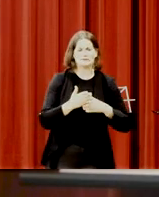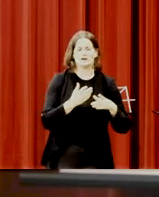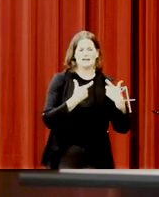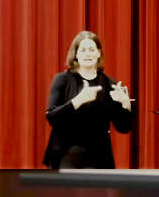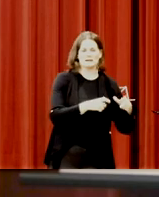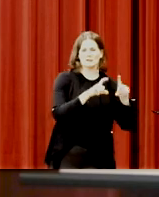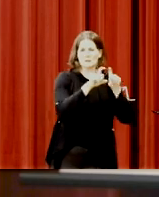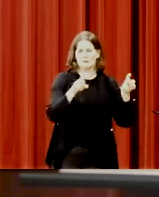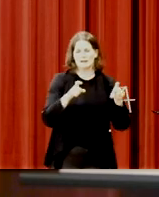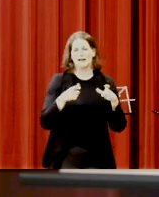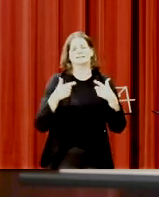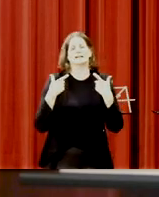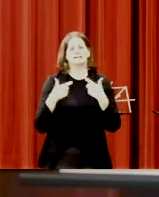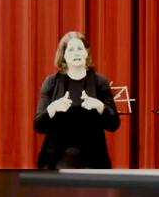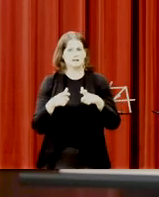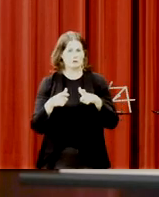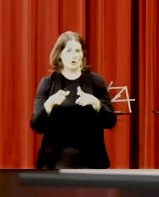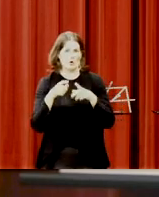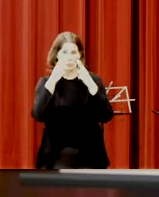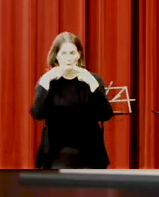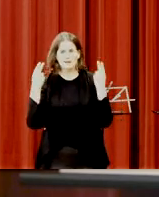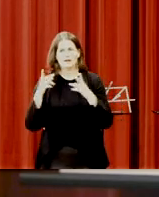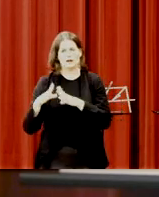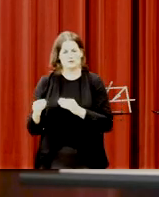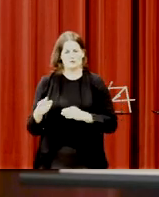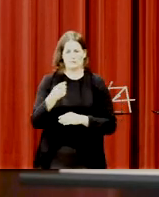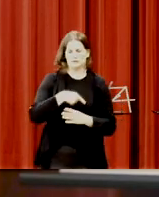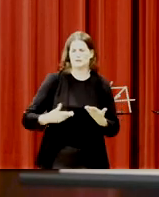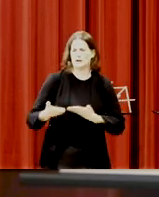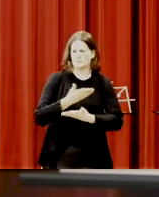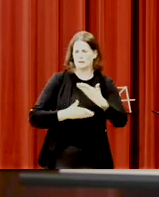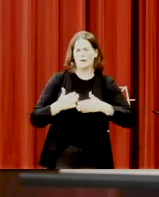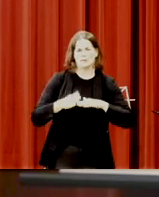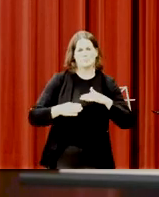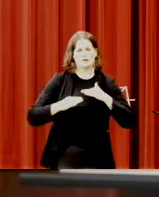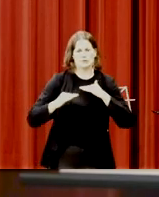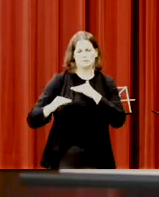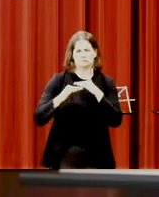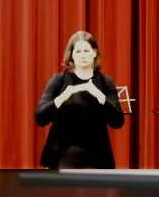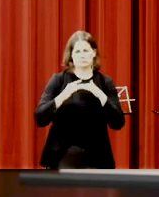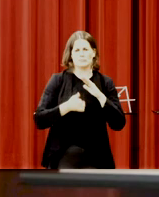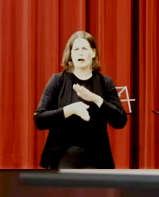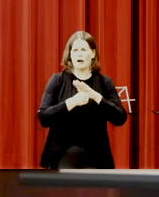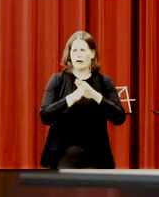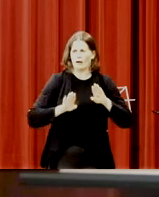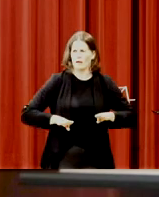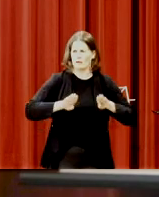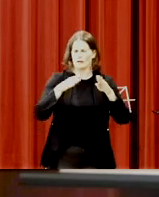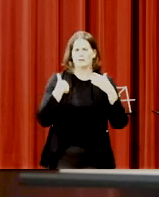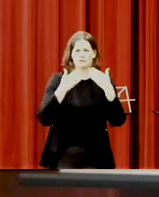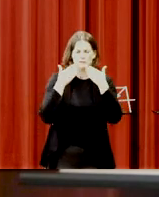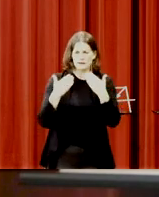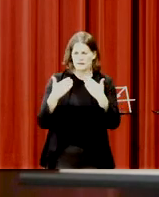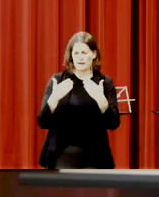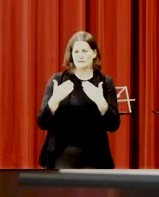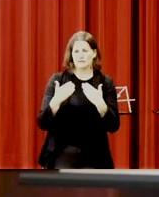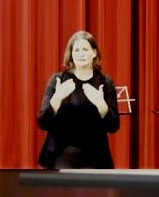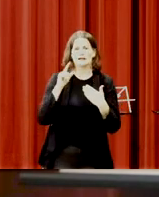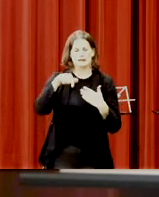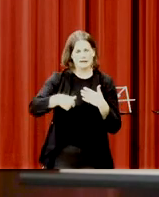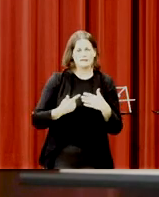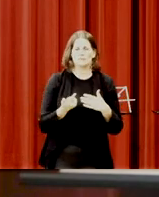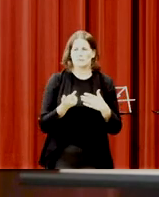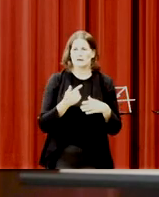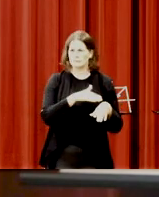i us agraïm moltíssim que ens hagueu portat en aquesta ponent, a la Susana Prado, perquè aquestes reflexions, primer en perspectiva de gènere,